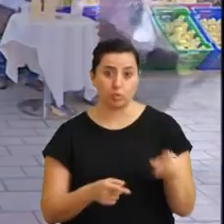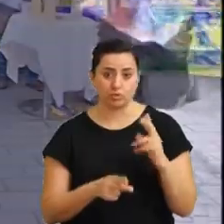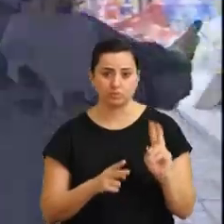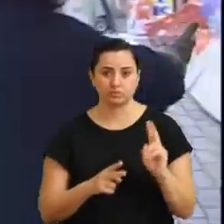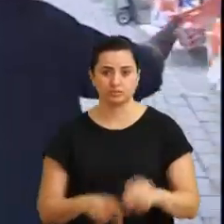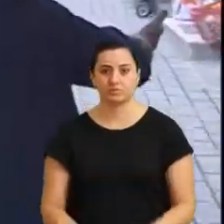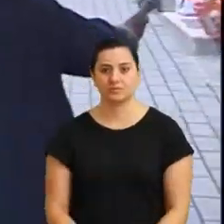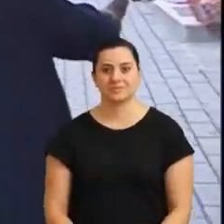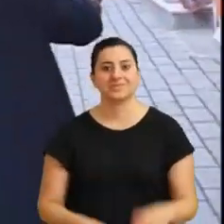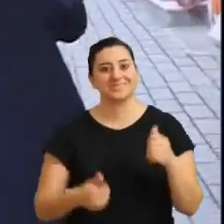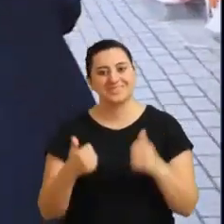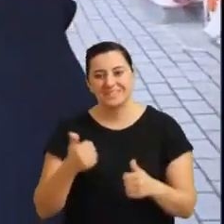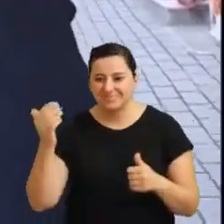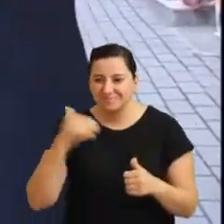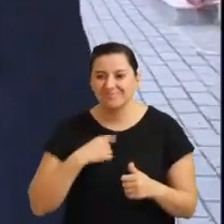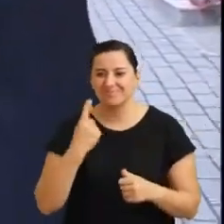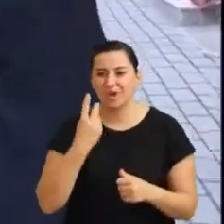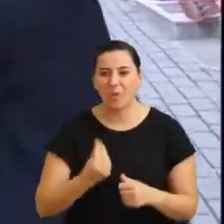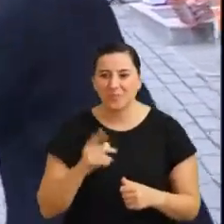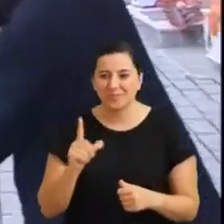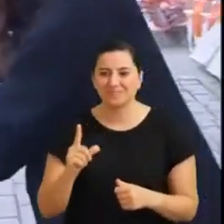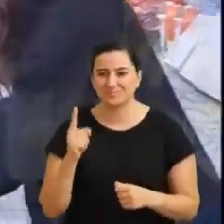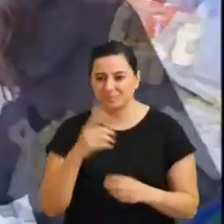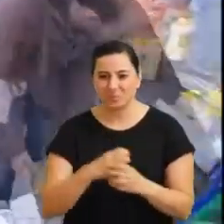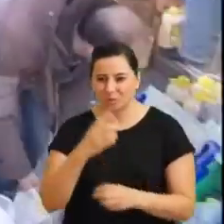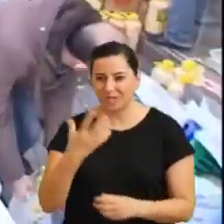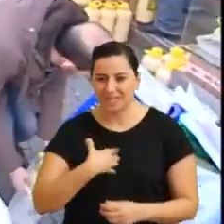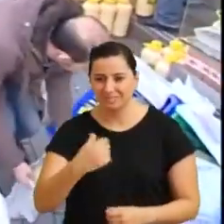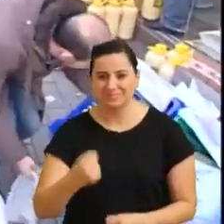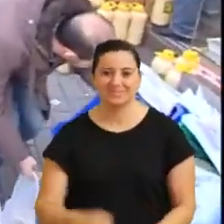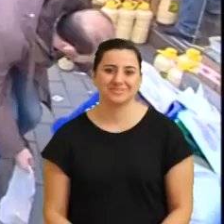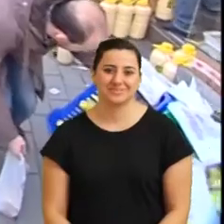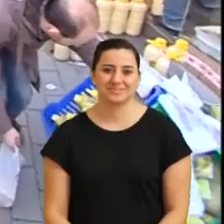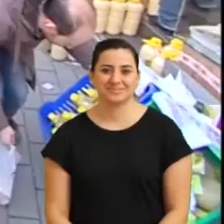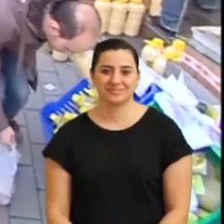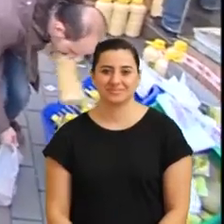bozası. Yarışmaya katıldım, birinci olmam lazım. Benden boza alır mısınız?